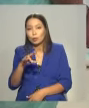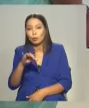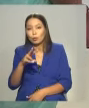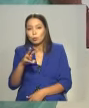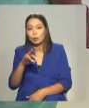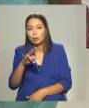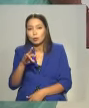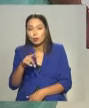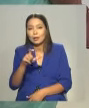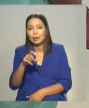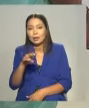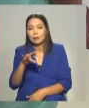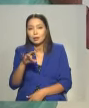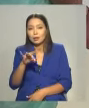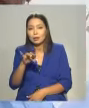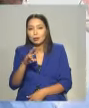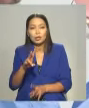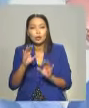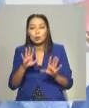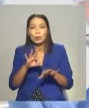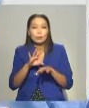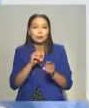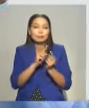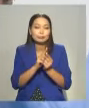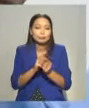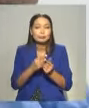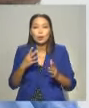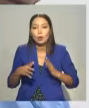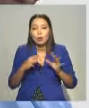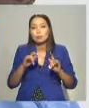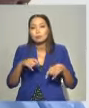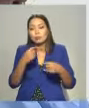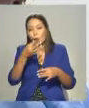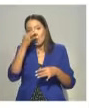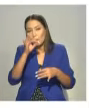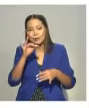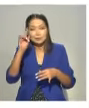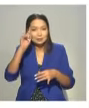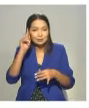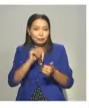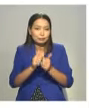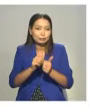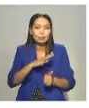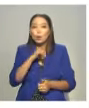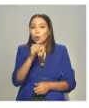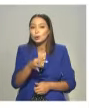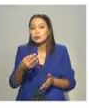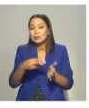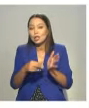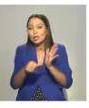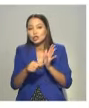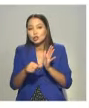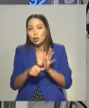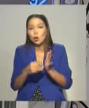и эндокринологи не только проводили приемы, но и передавали свой опыт и знания коллегам. Кустанайская область стала 6-й на